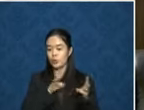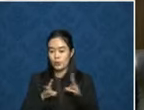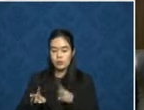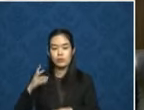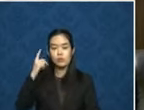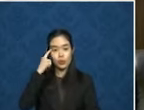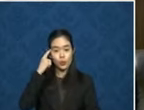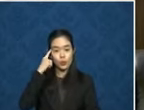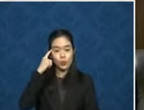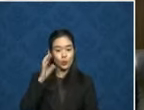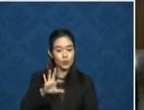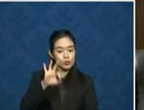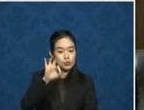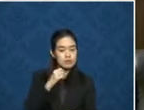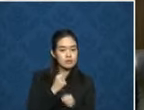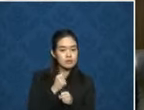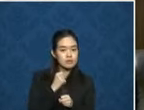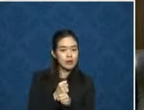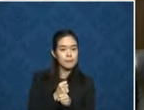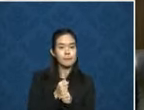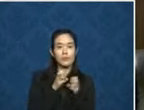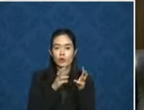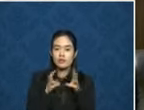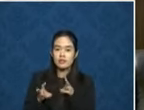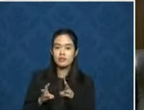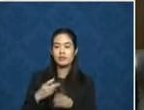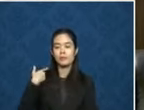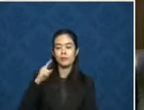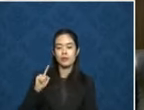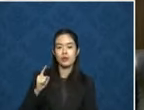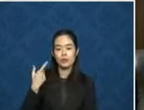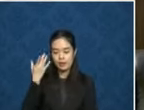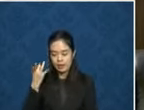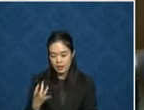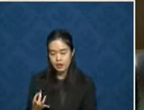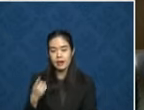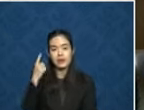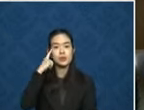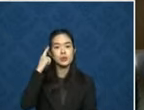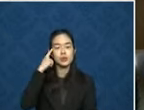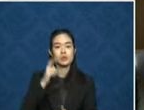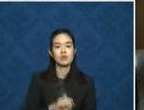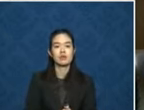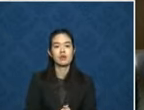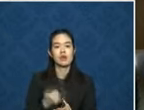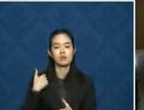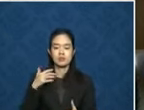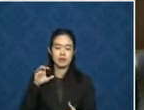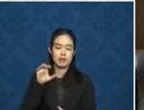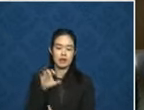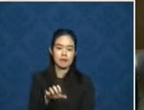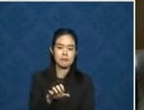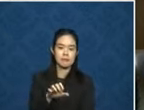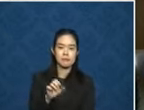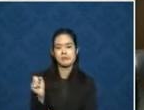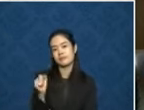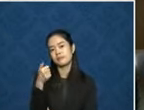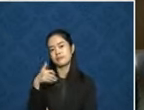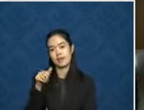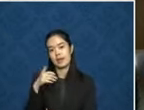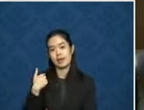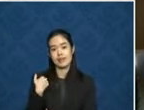ำ AI หรือปัญญาประดิษฐ์มาใช้ให้เป็นประโยชน์เราก็จะสามารถเพิ่มขีดความสามารถในการแข่งขันของ